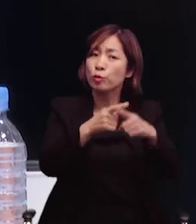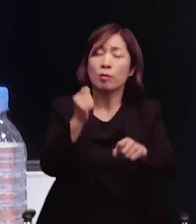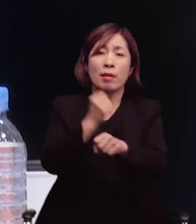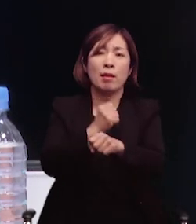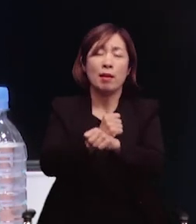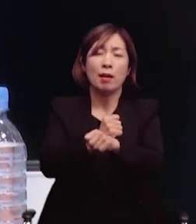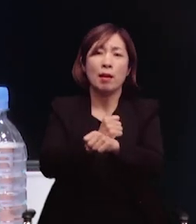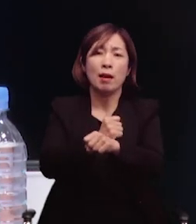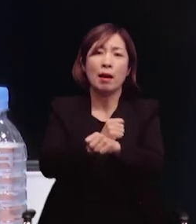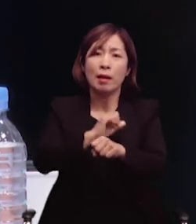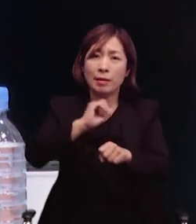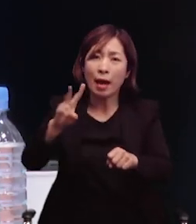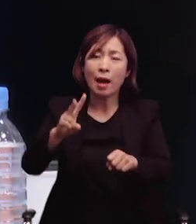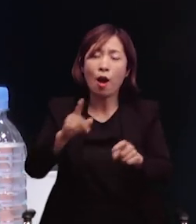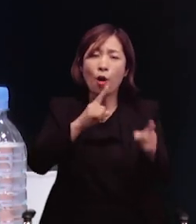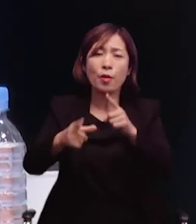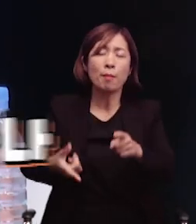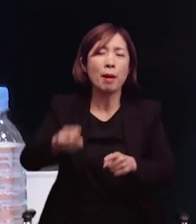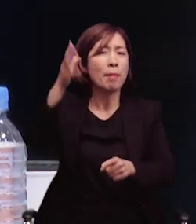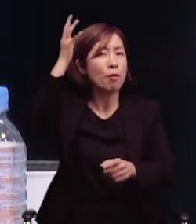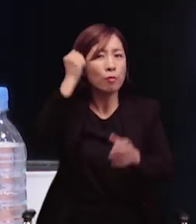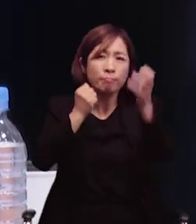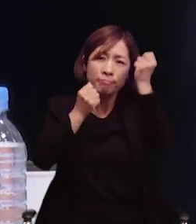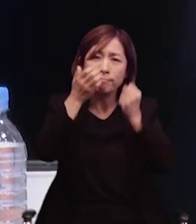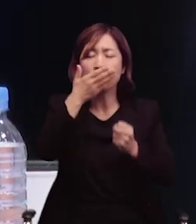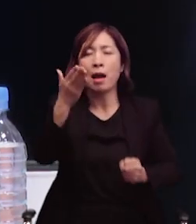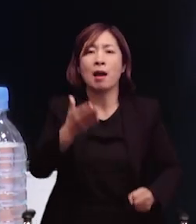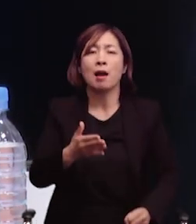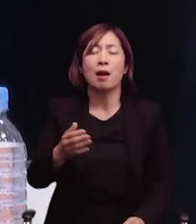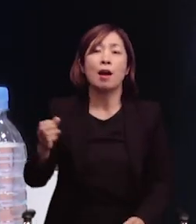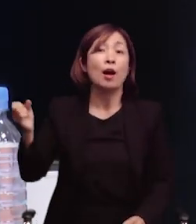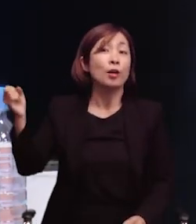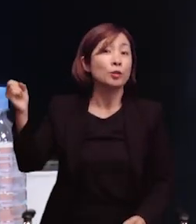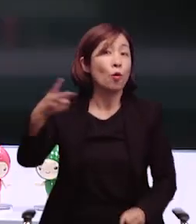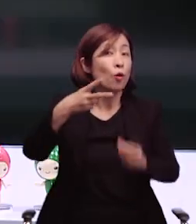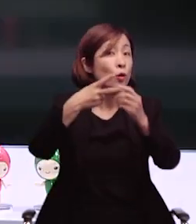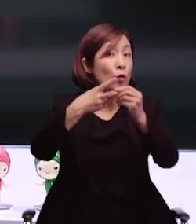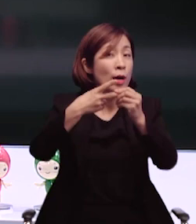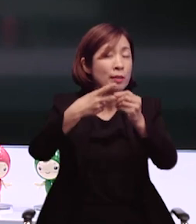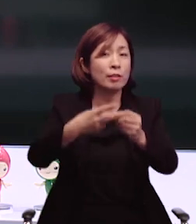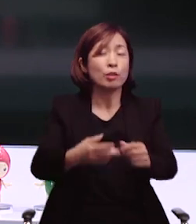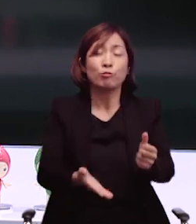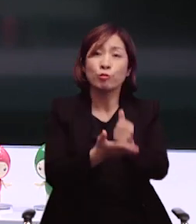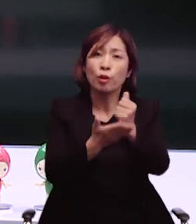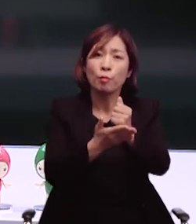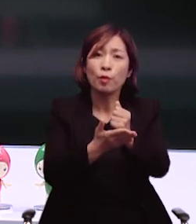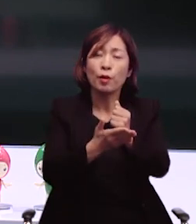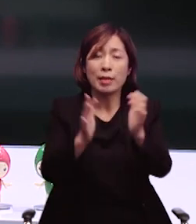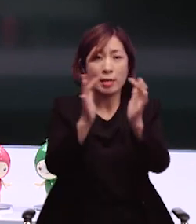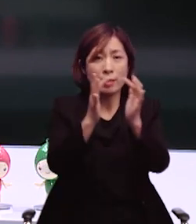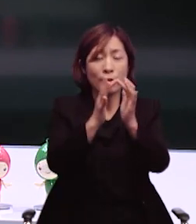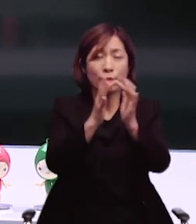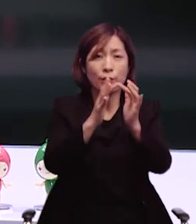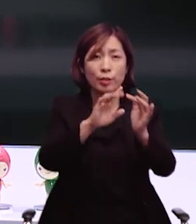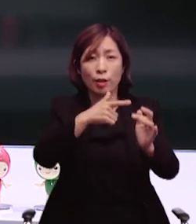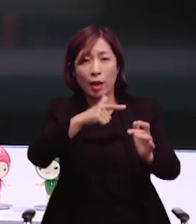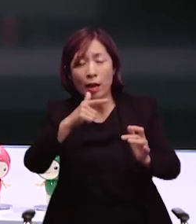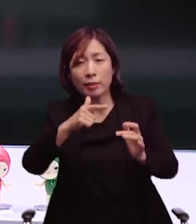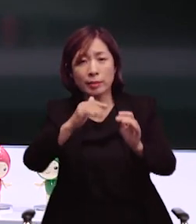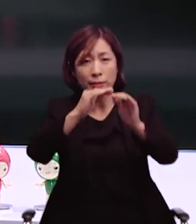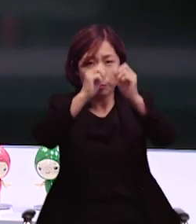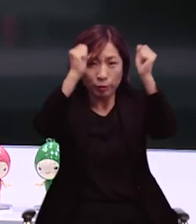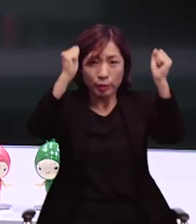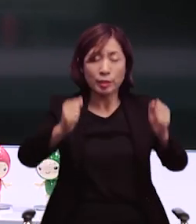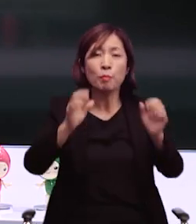해야만 언어가 빨리 습득이 되는거예요 또 하나를 어 추천하자면 뭐 온라인으로 컨텐츠를 뽑는데